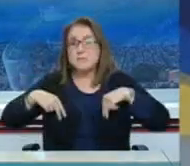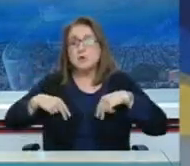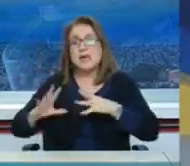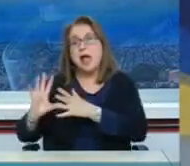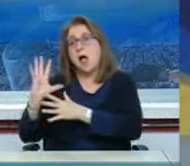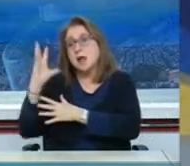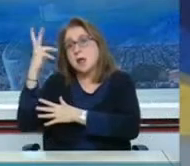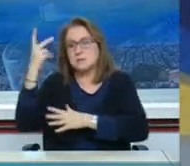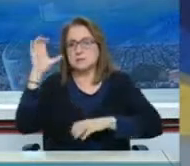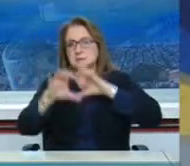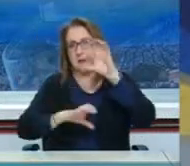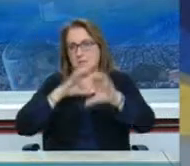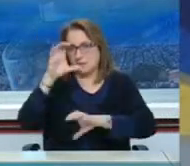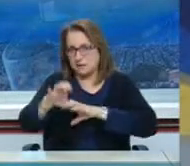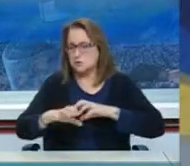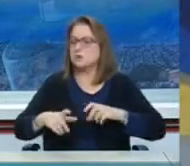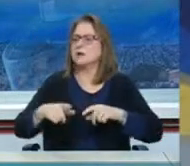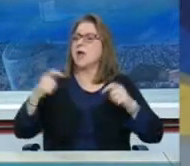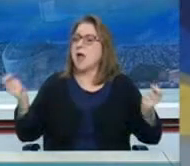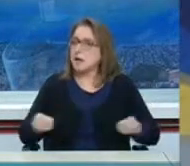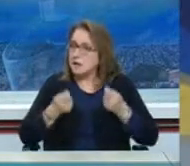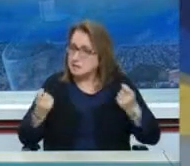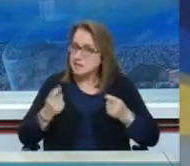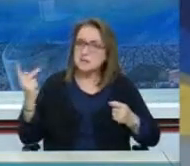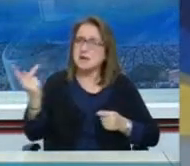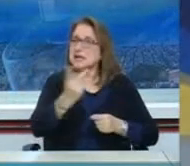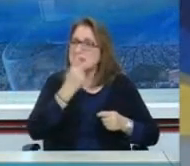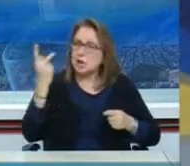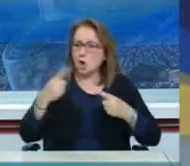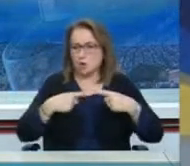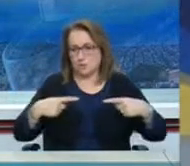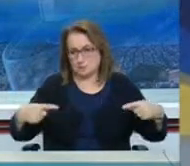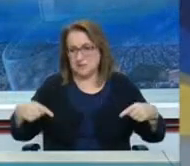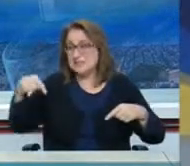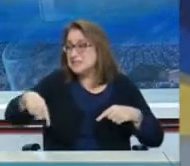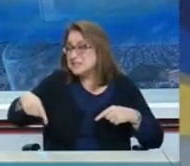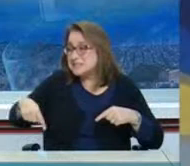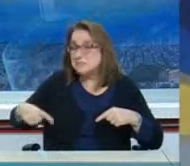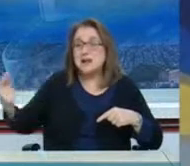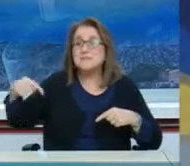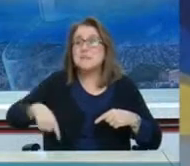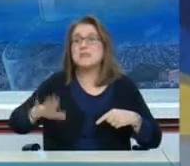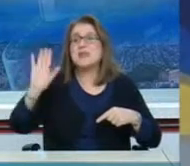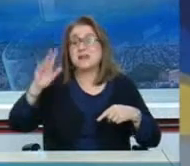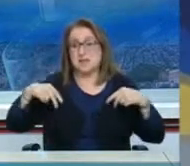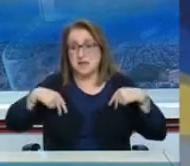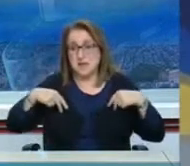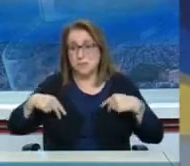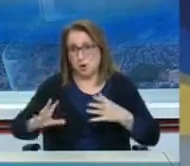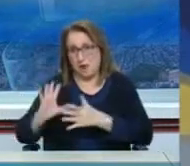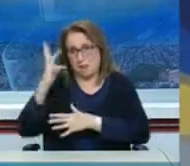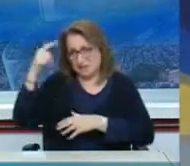Επενδύσεων και Εργασίας και Κοινωνικών Υποθέσεων. Σήμερα μόνο δεν είναι εδώ το Υπουργείο Ανάπτυξης και Επενδύσεων γιατί είναι στο